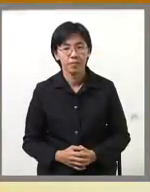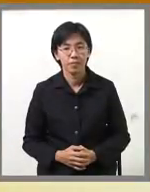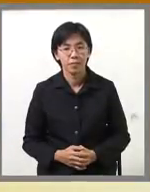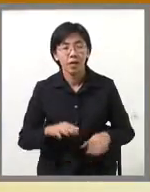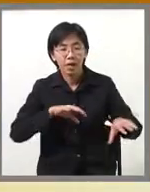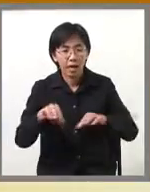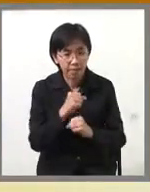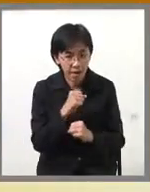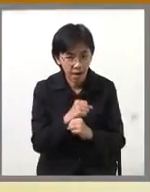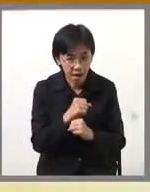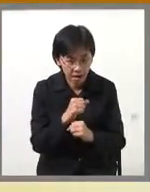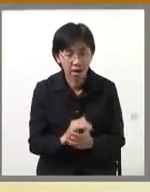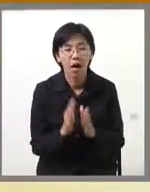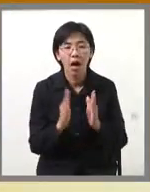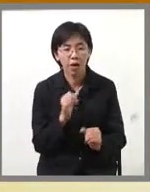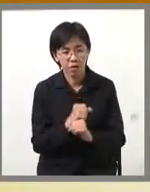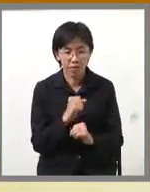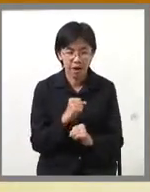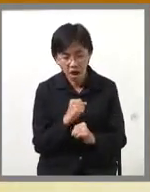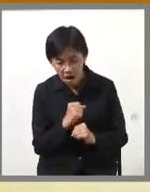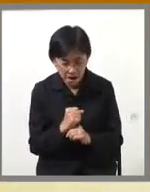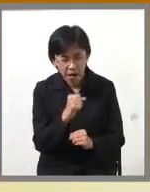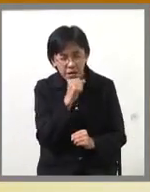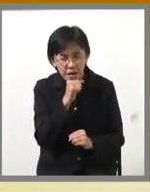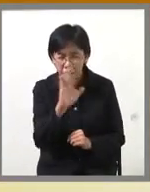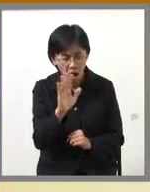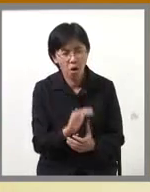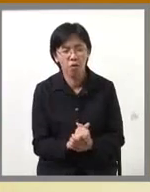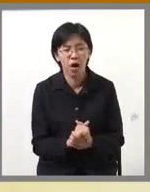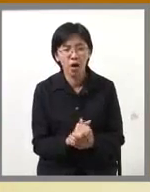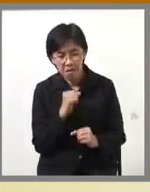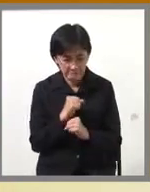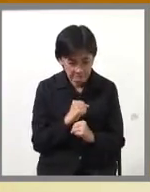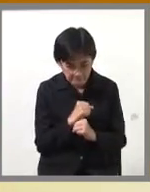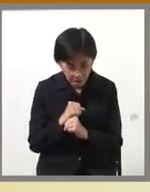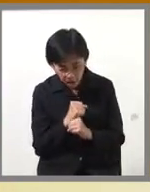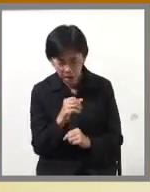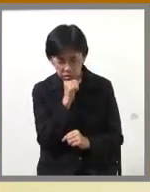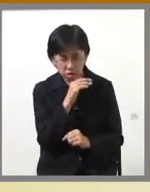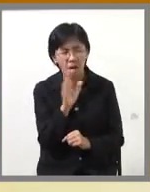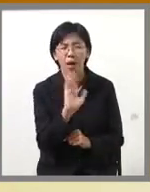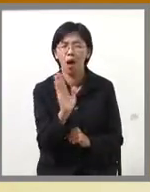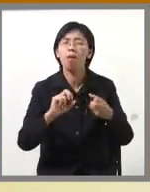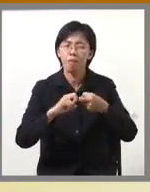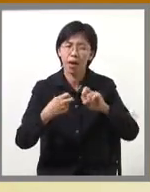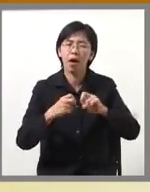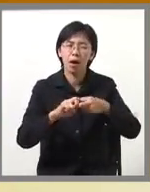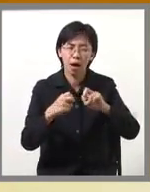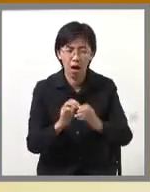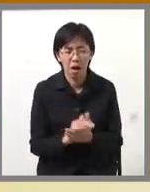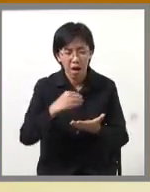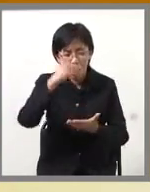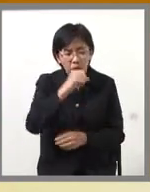บริหารงานขอให้ทุกคนทำด้วยความขยันอย่าไปขี้เกียจขี้เกียจมีปัญหาแน่นอน